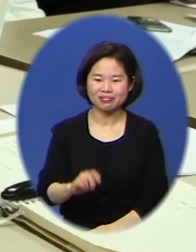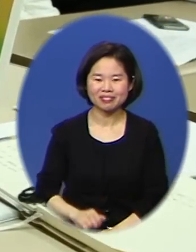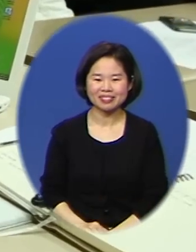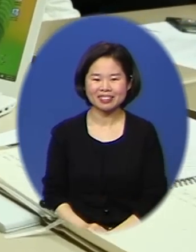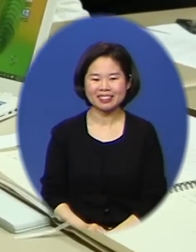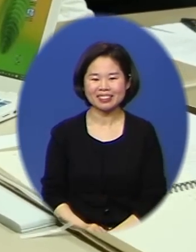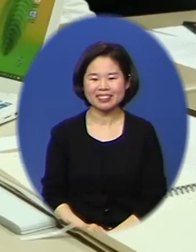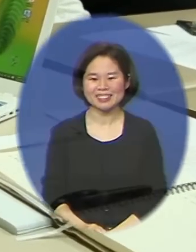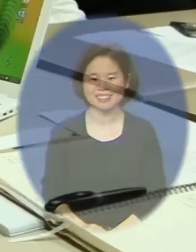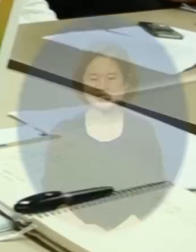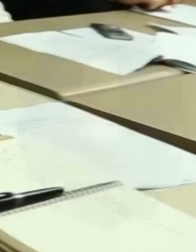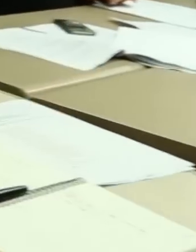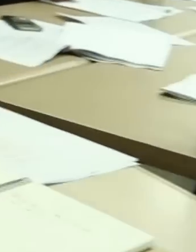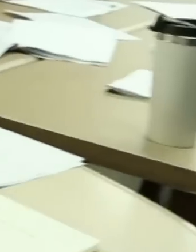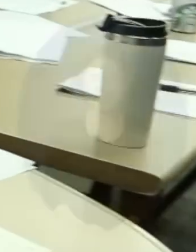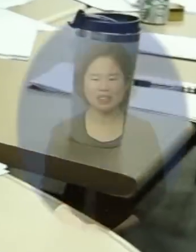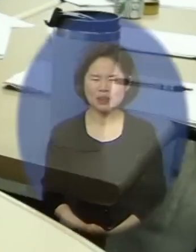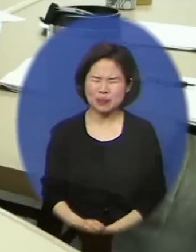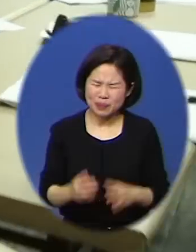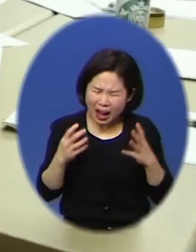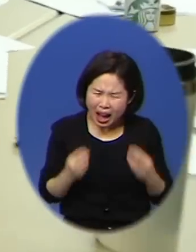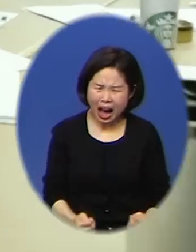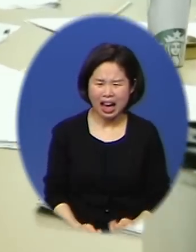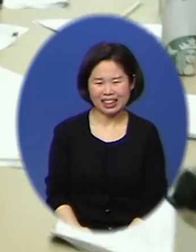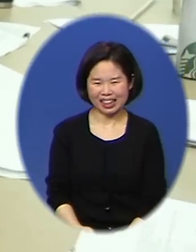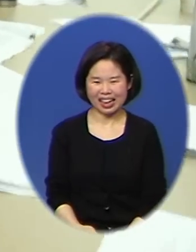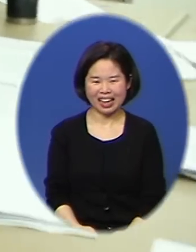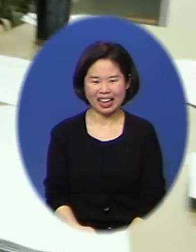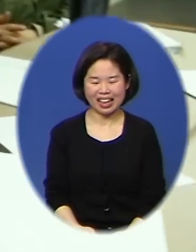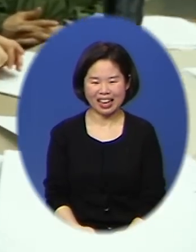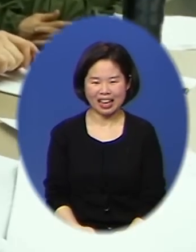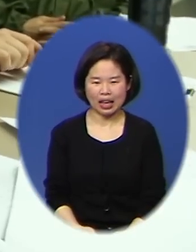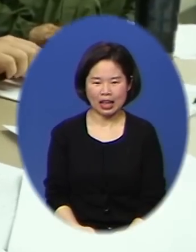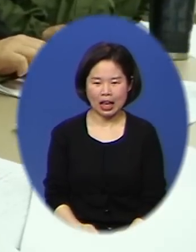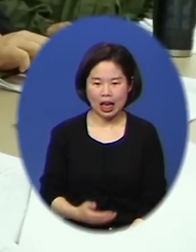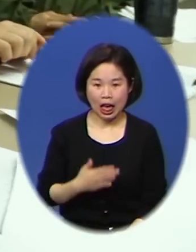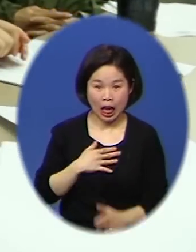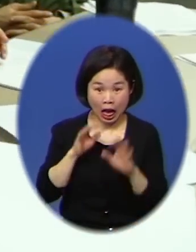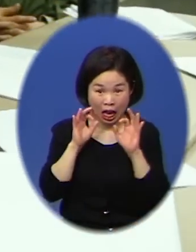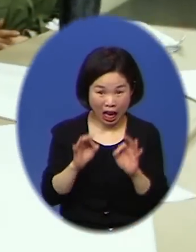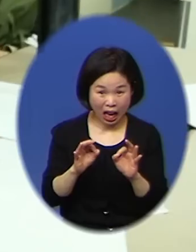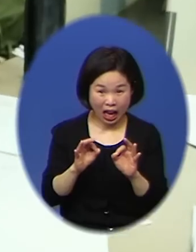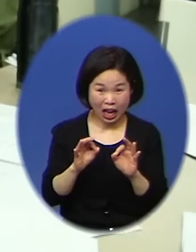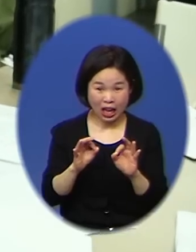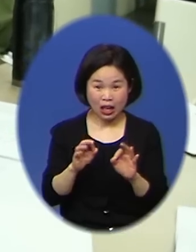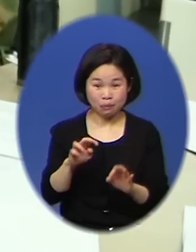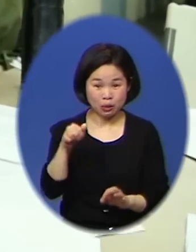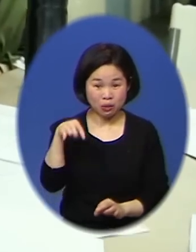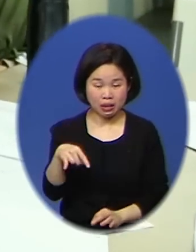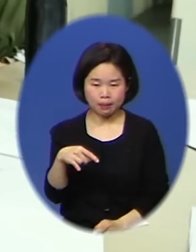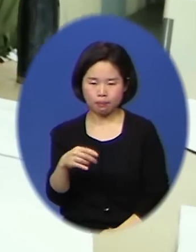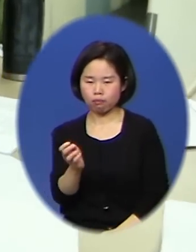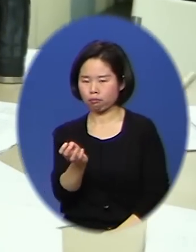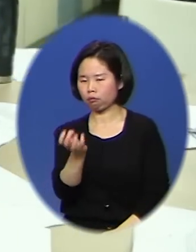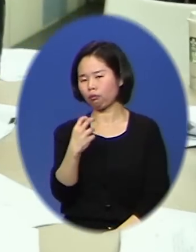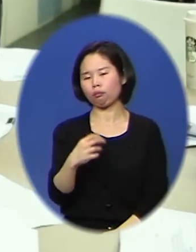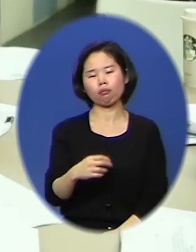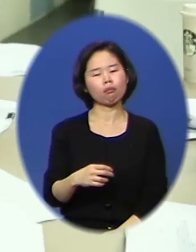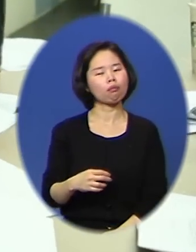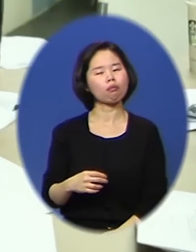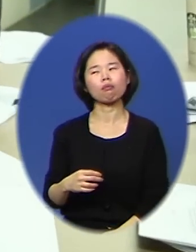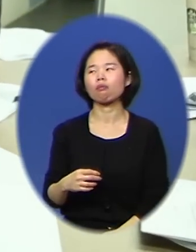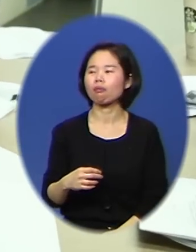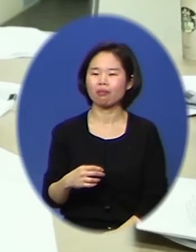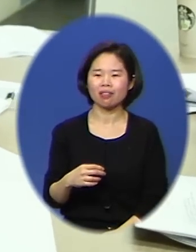어쩌나? 너무 많아 너무 많아서 알고 보니 미니 씨의 폼 잡기는 동료들에게 유명한